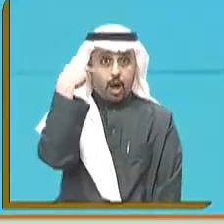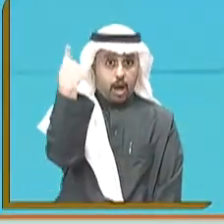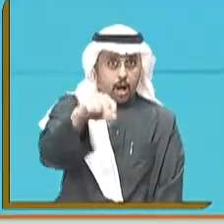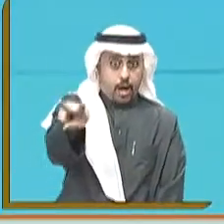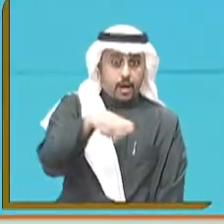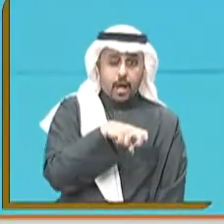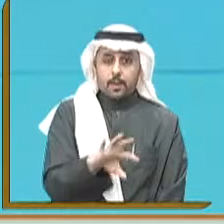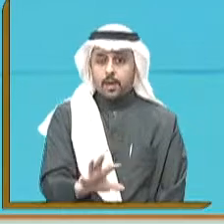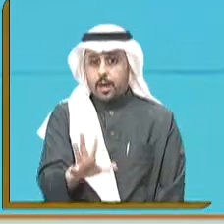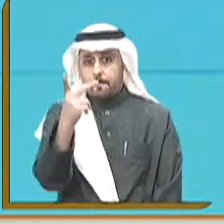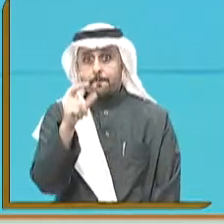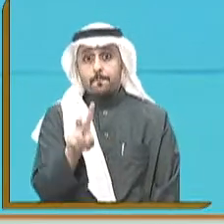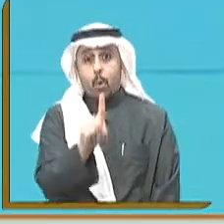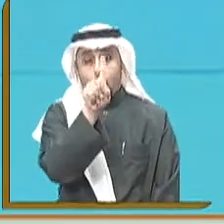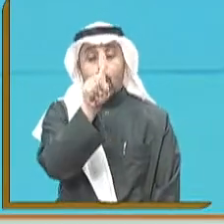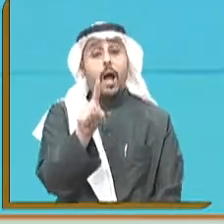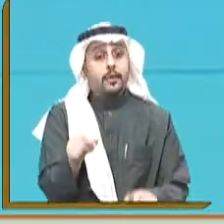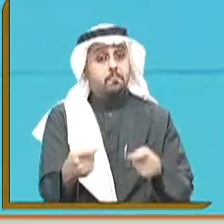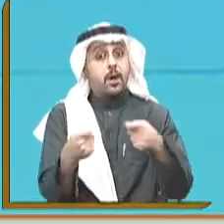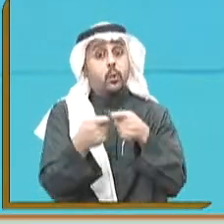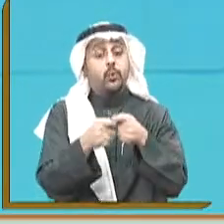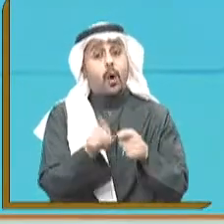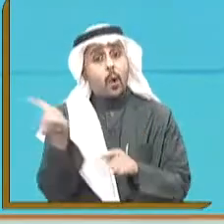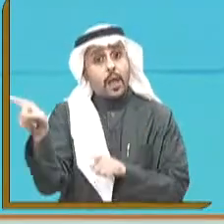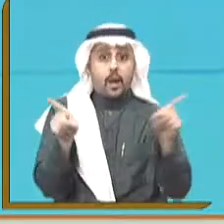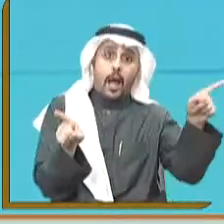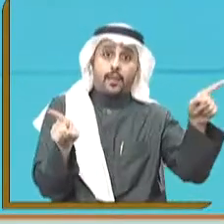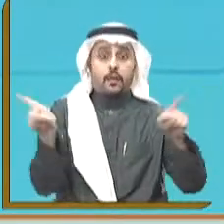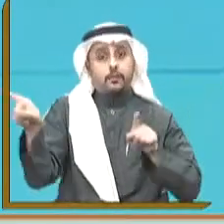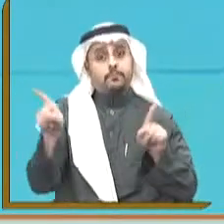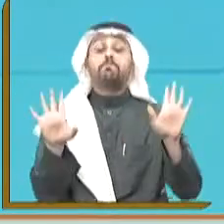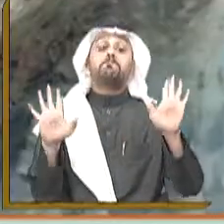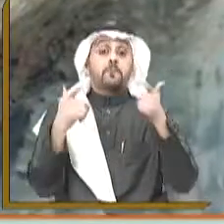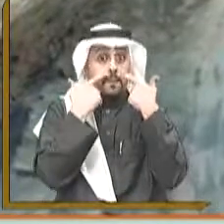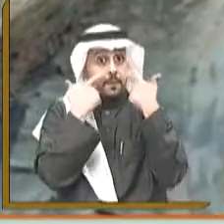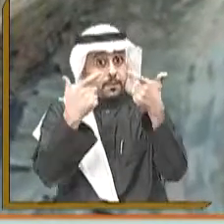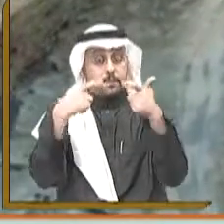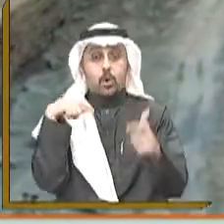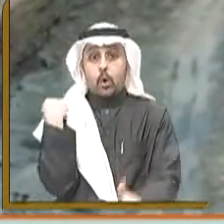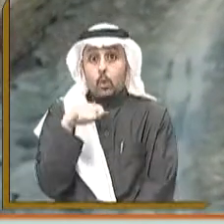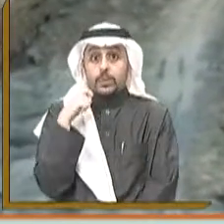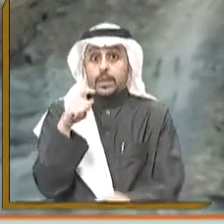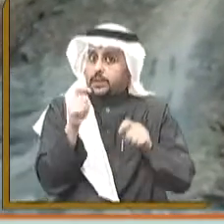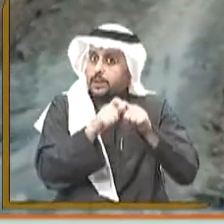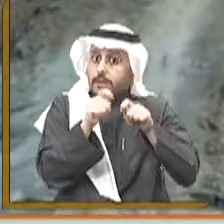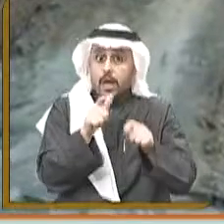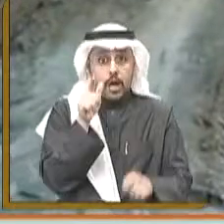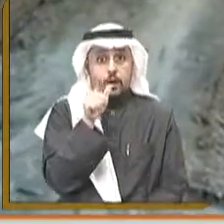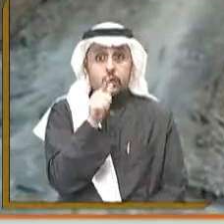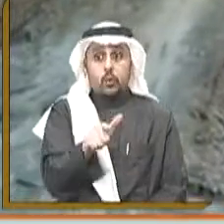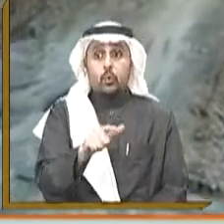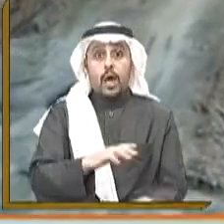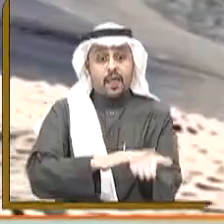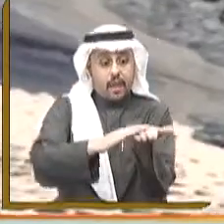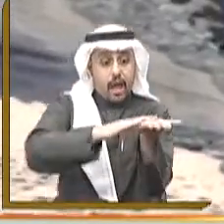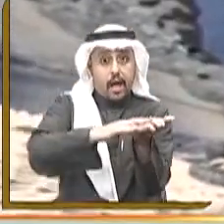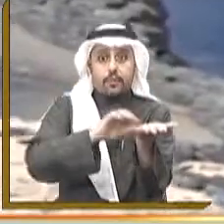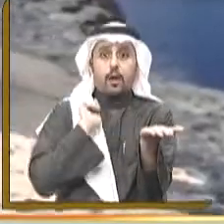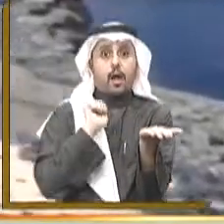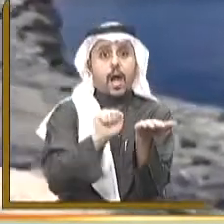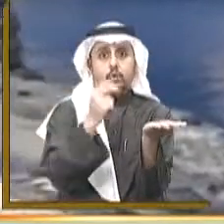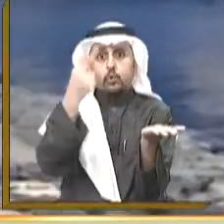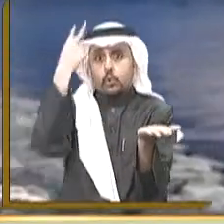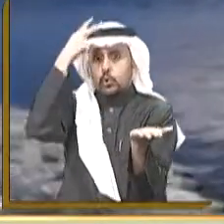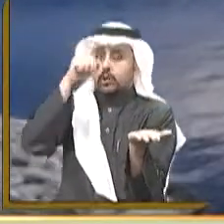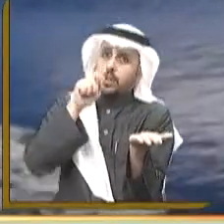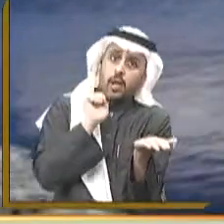تزيد عن 1,000,000 ريال أو بإحدى هاتين العقوبتين. شددت وزارة الصناعة والثروة المعدنية على أن المادة تنص